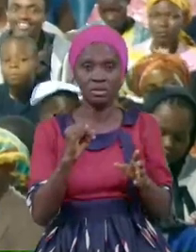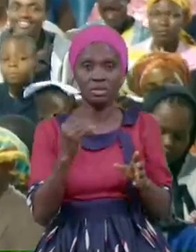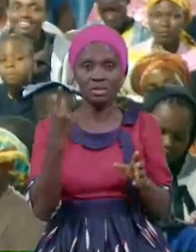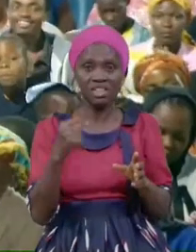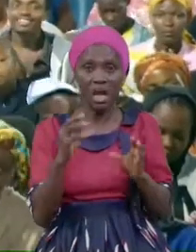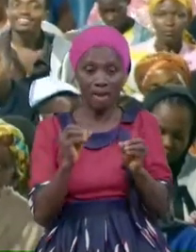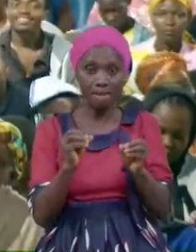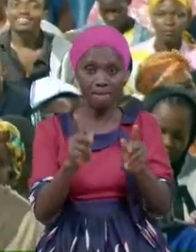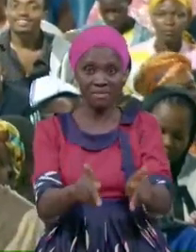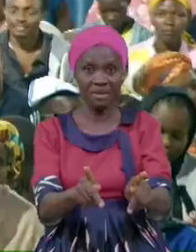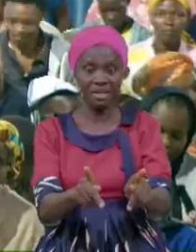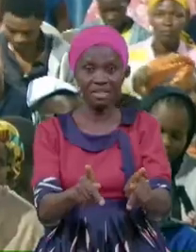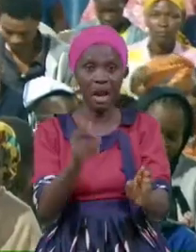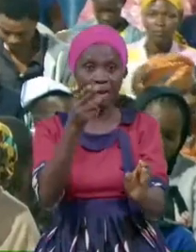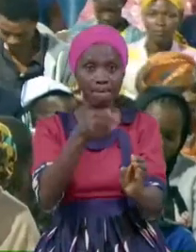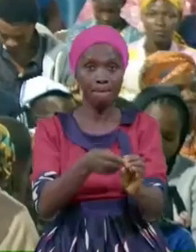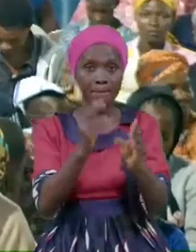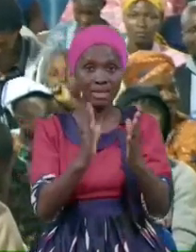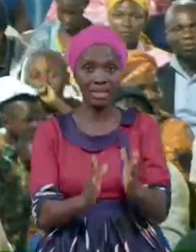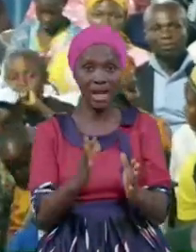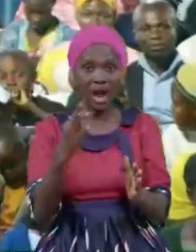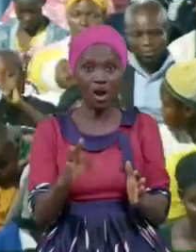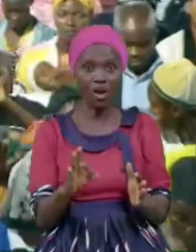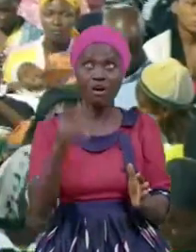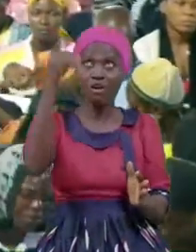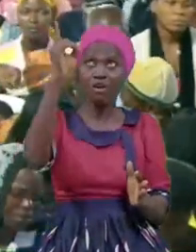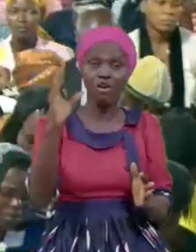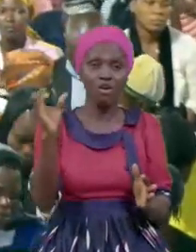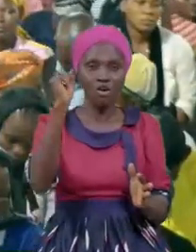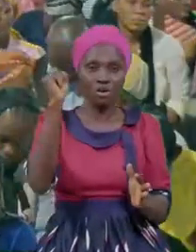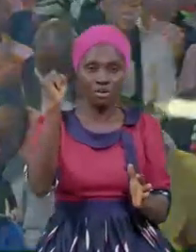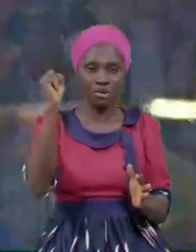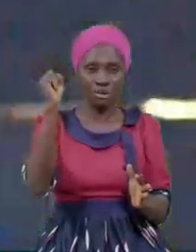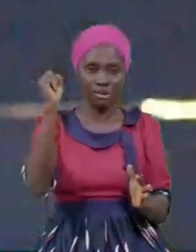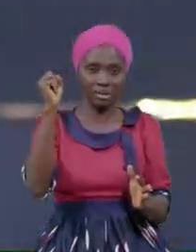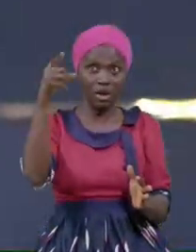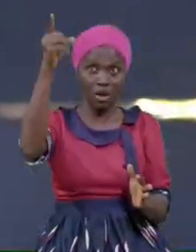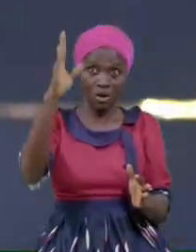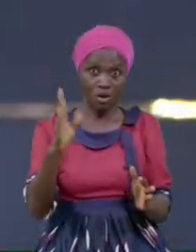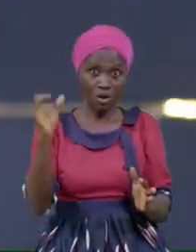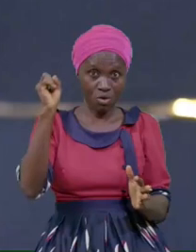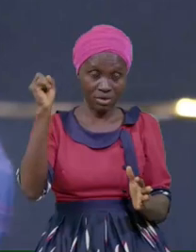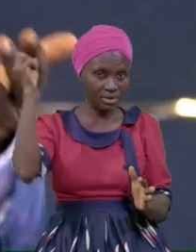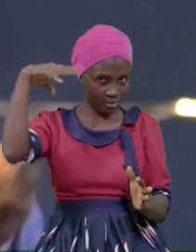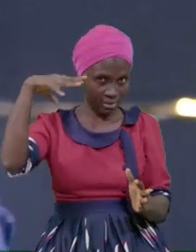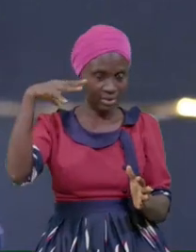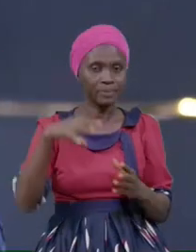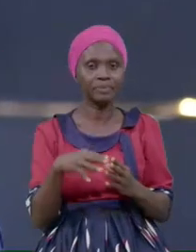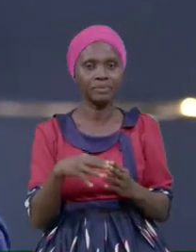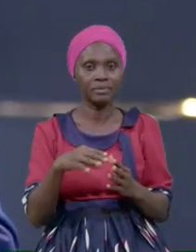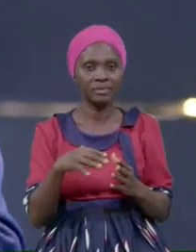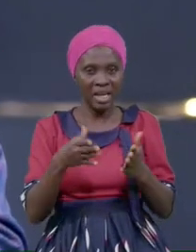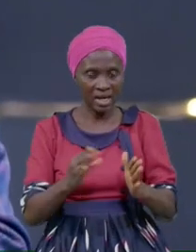grâce de Dieu. Je vous ai déjà lu Tite chapitre 2, verset 11. Laissez-moi vous le relire.